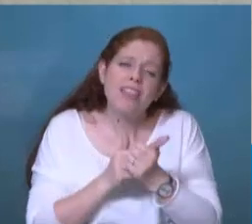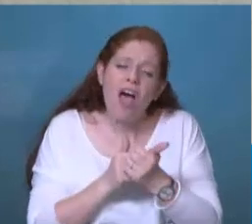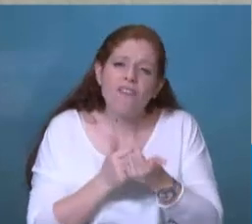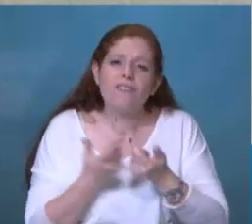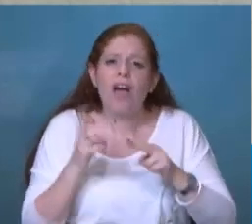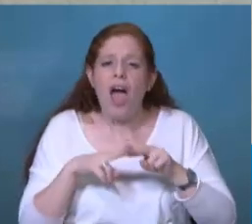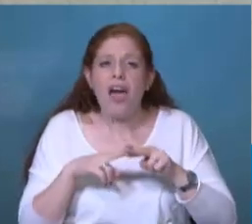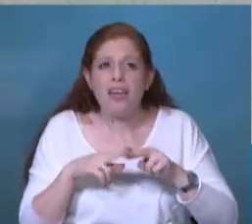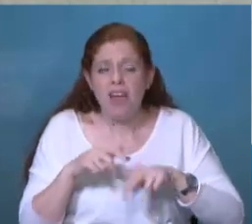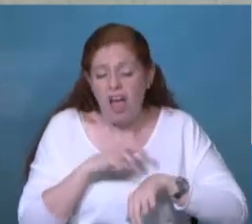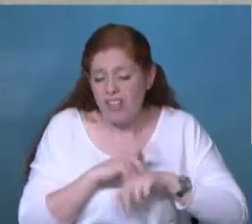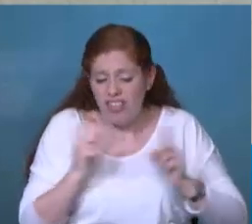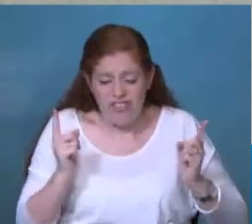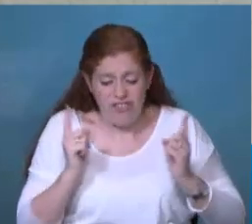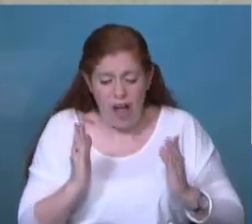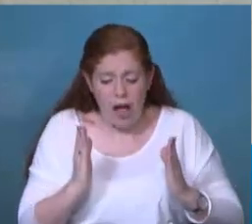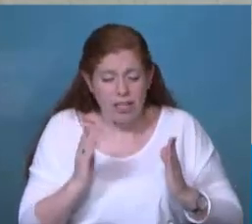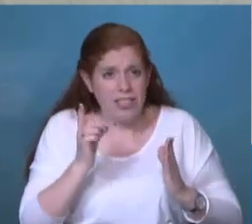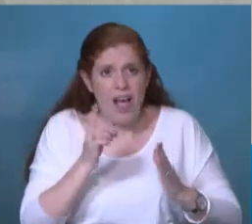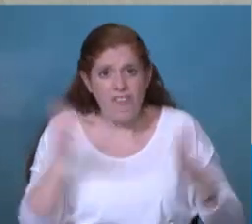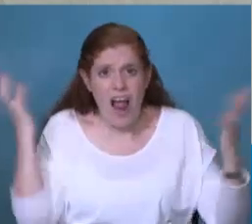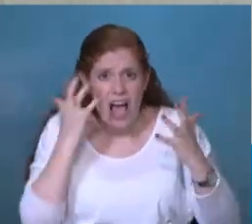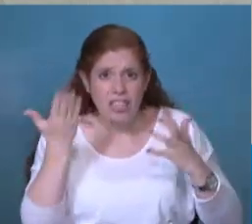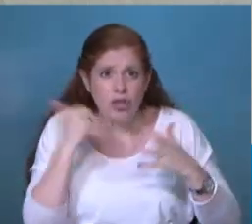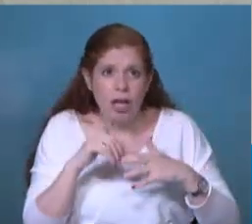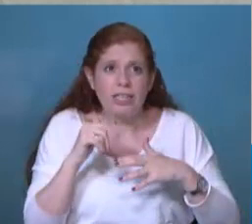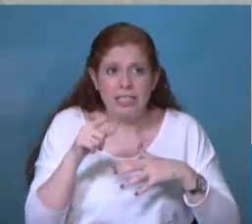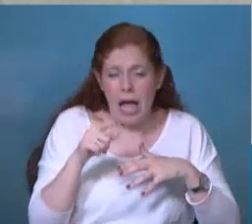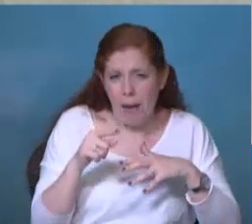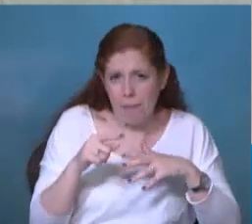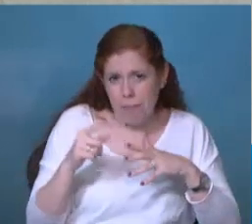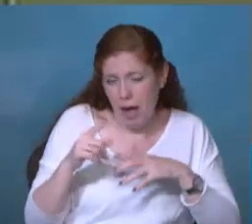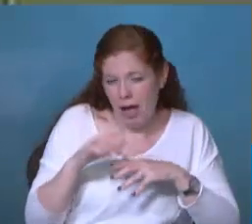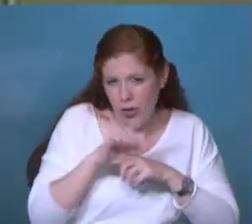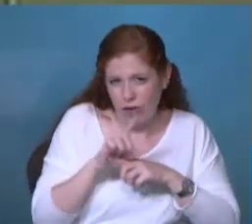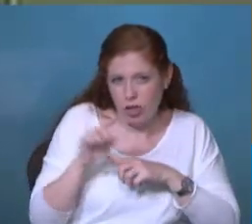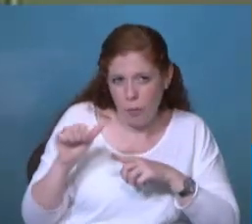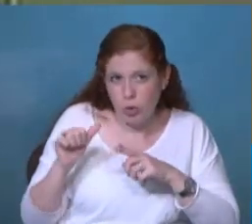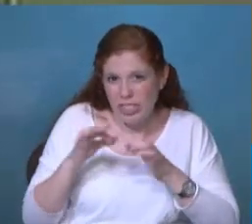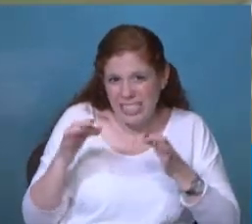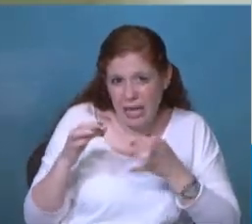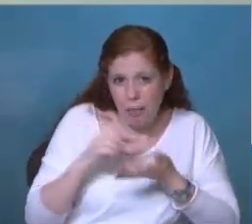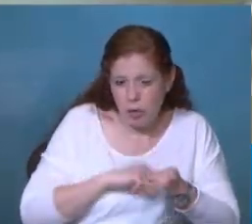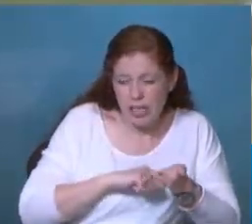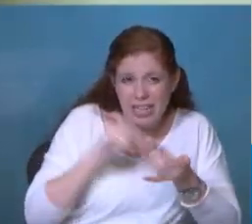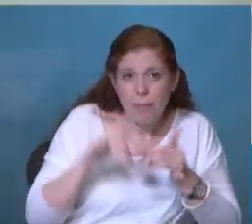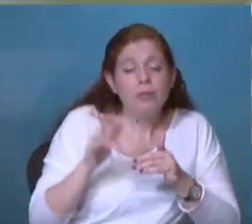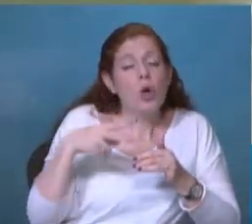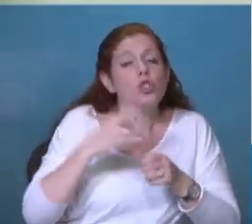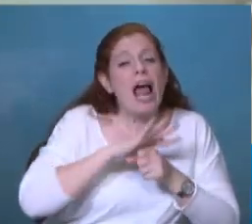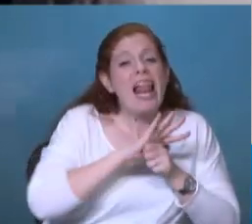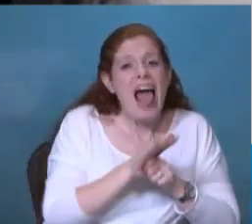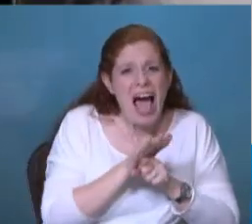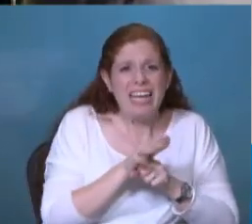הטווח הקצר והלחץ שהיה אולי בשנים של הקופקסון, שהקופקסון התחיל לדמם, אז יכול להיות שהופעה לחץ על המנהלים למכור,